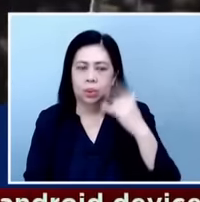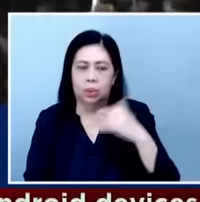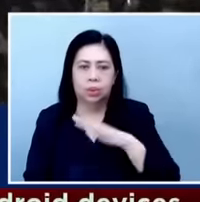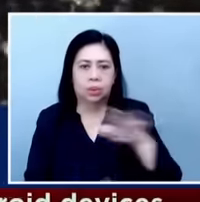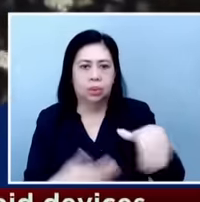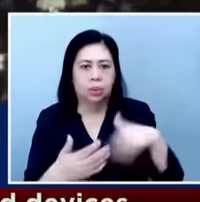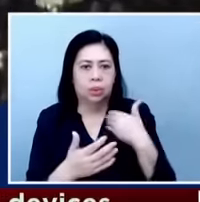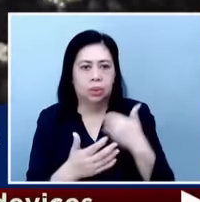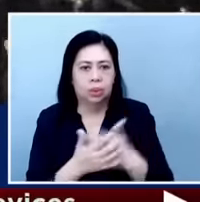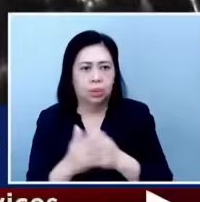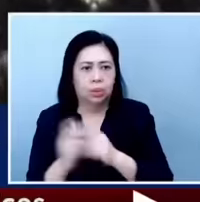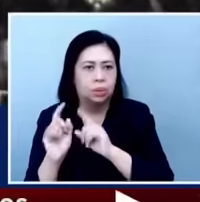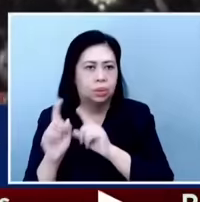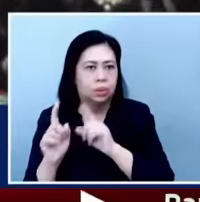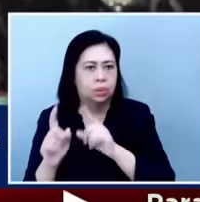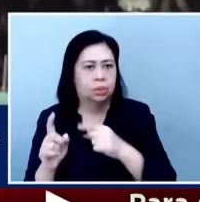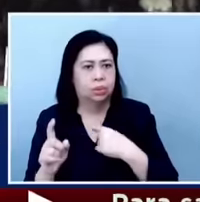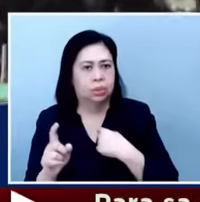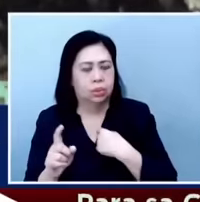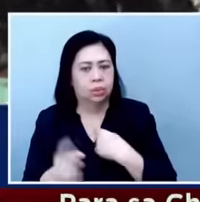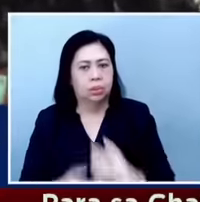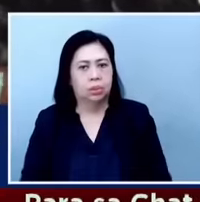ng napuntahan ko na